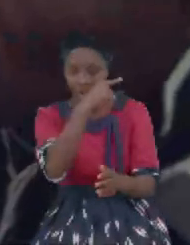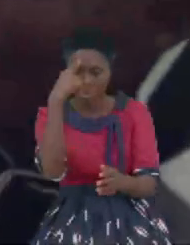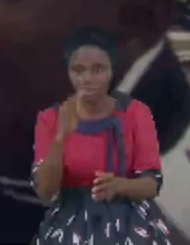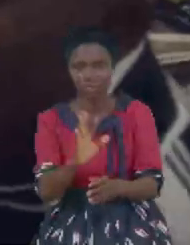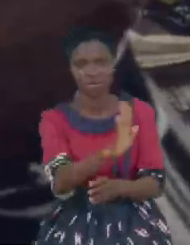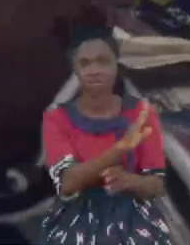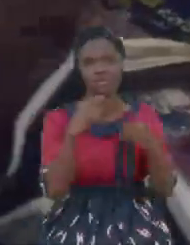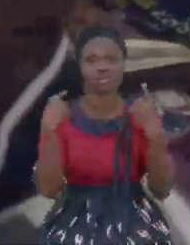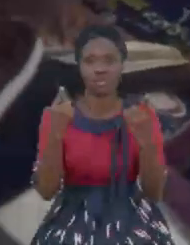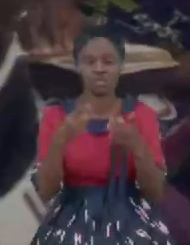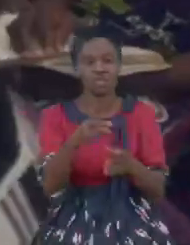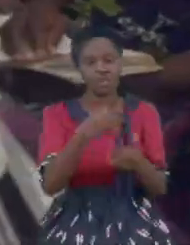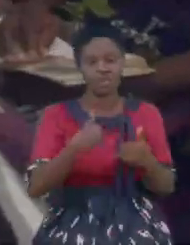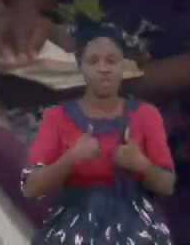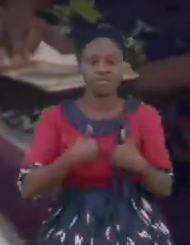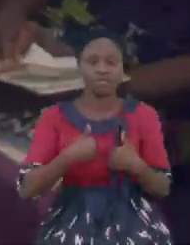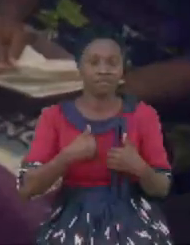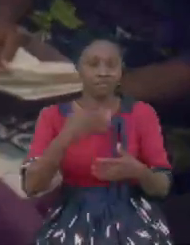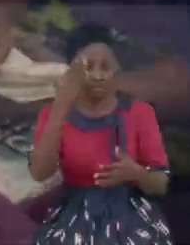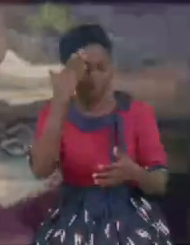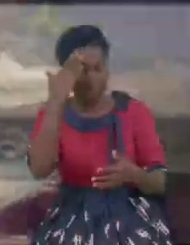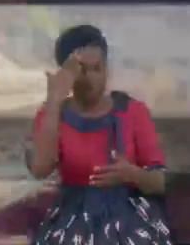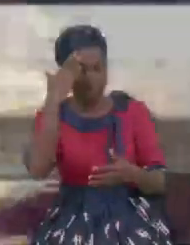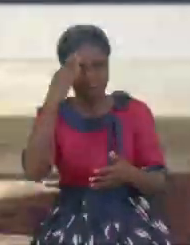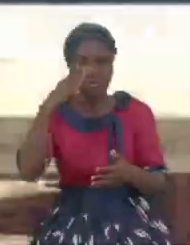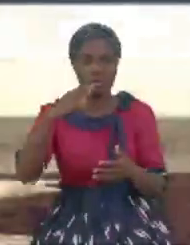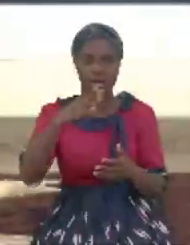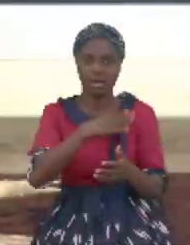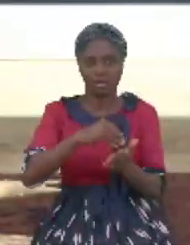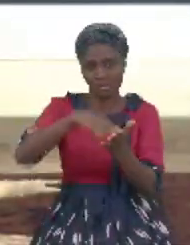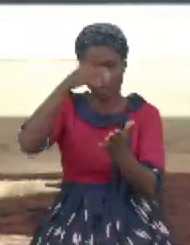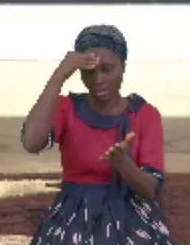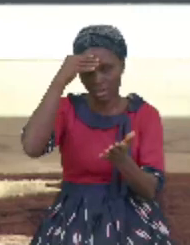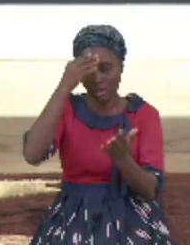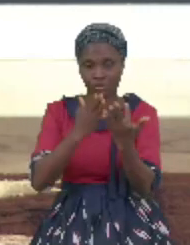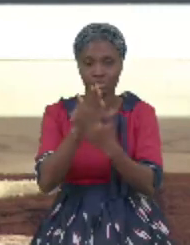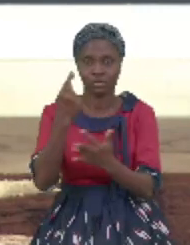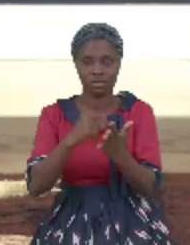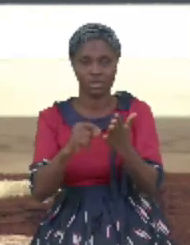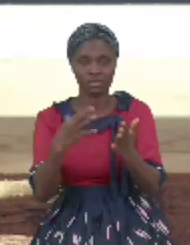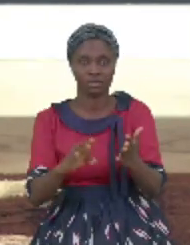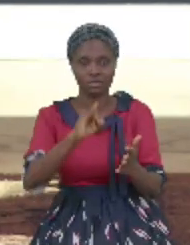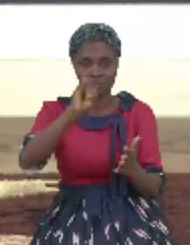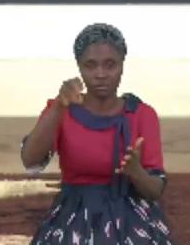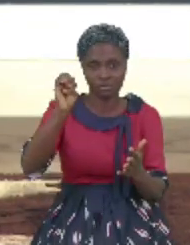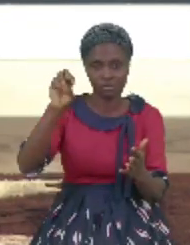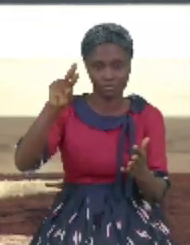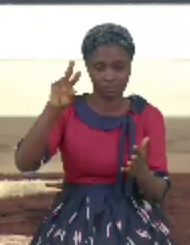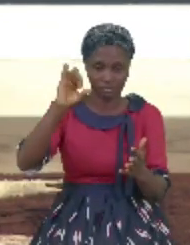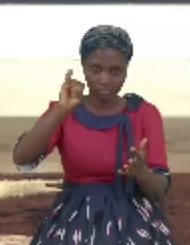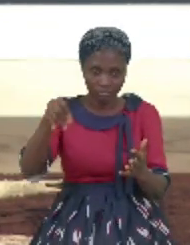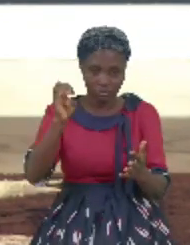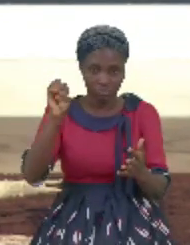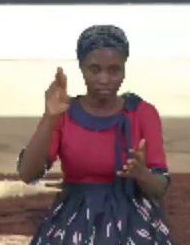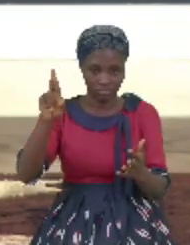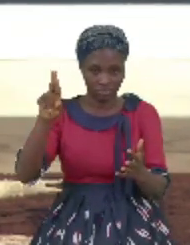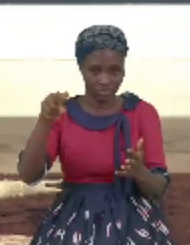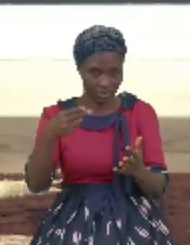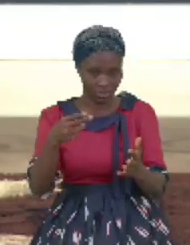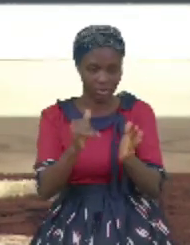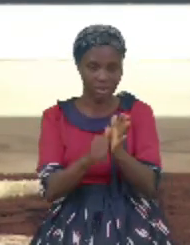leur déportation. Ils ont été en captivité à cause de leur péché. Et ils étaient